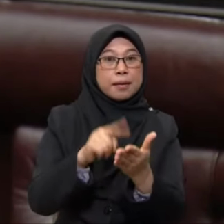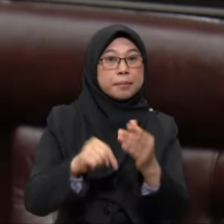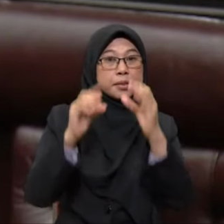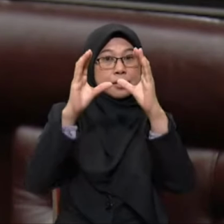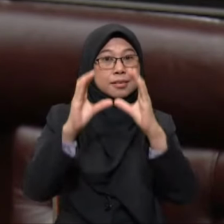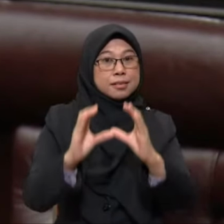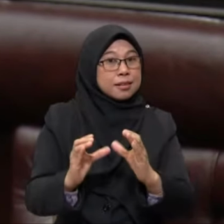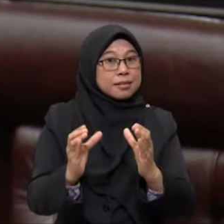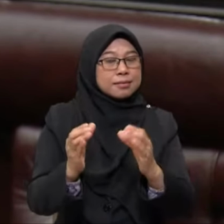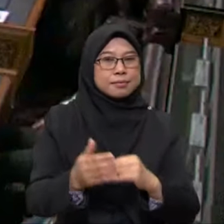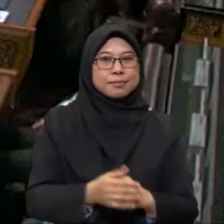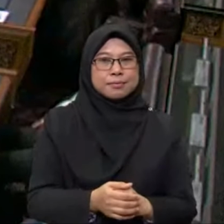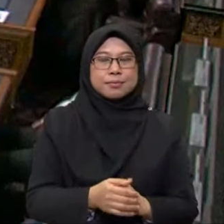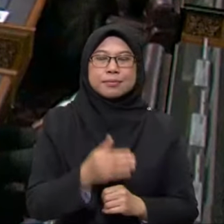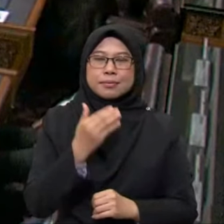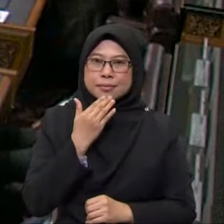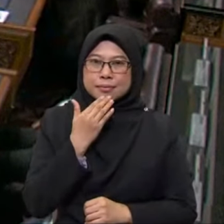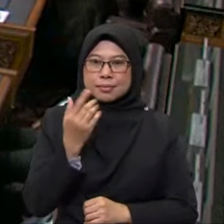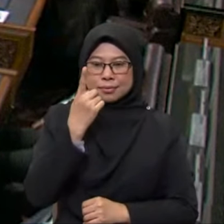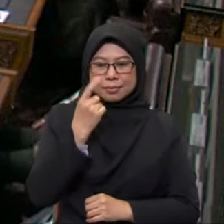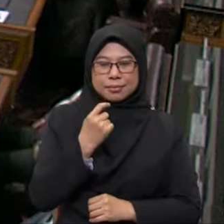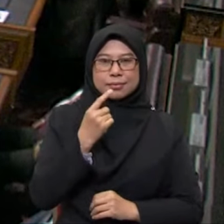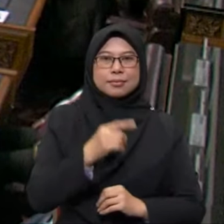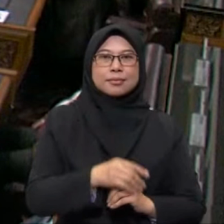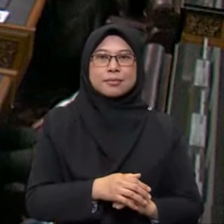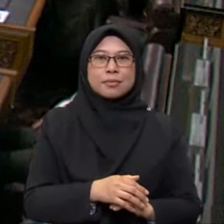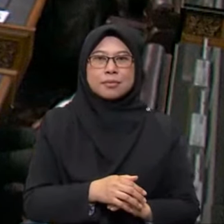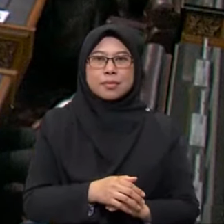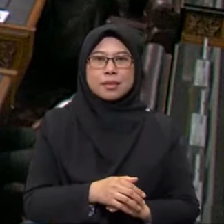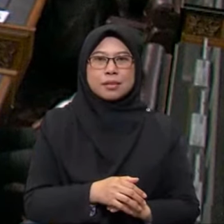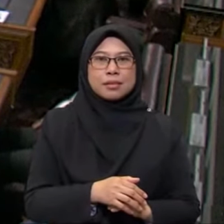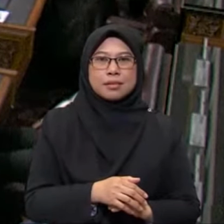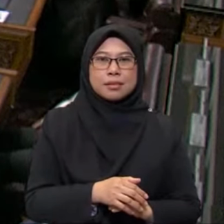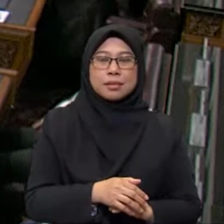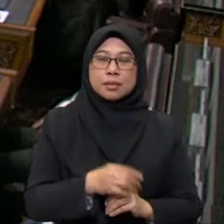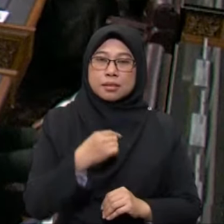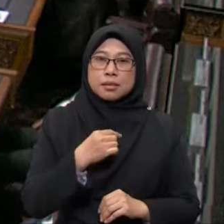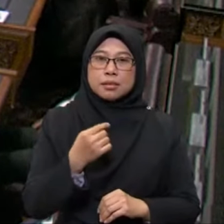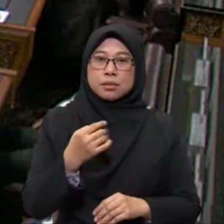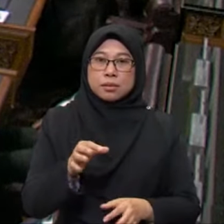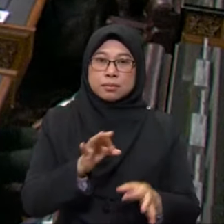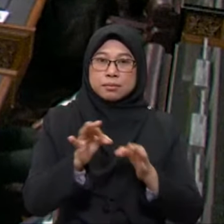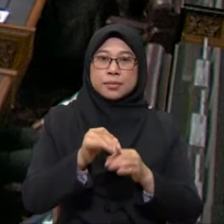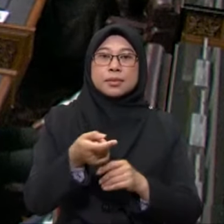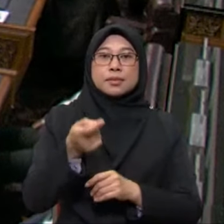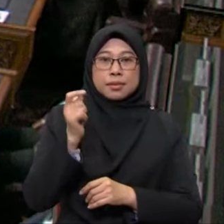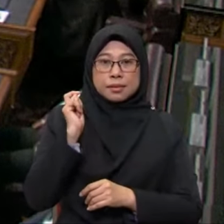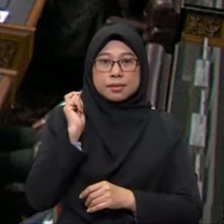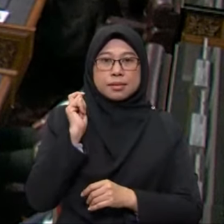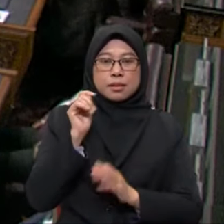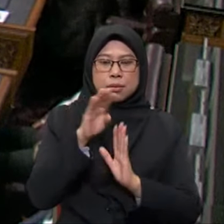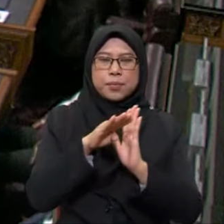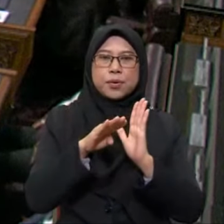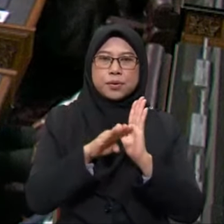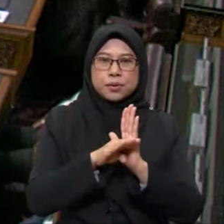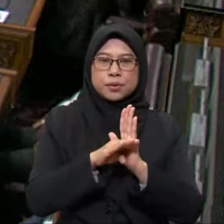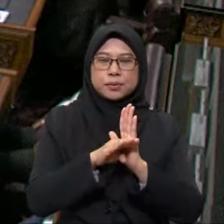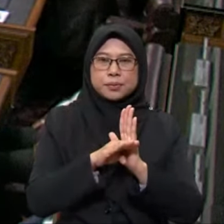kasih. Terima kasih atas soalan tersebut. Seperti mana yang saya telah menjelaskan tadi,